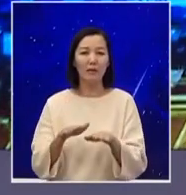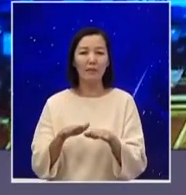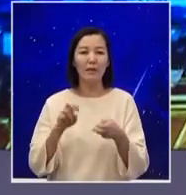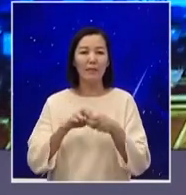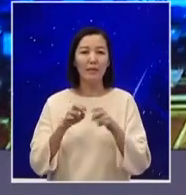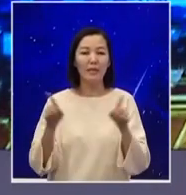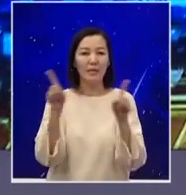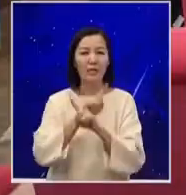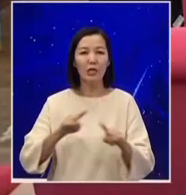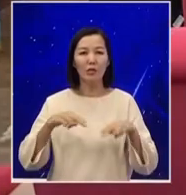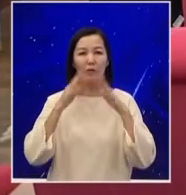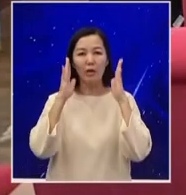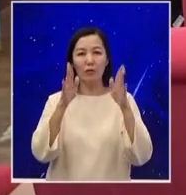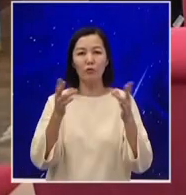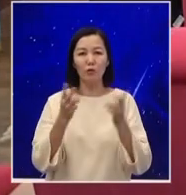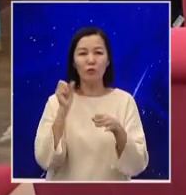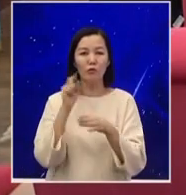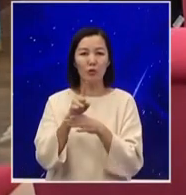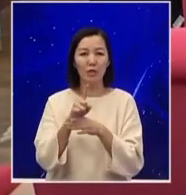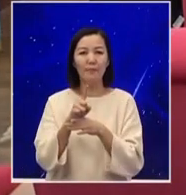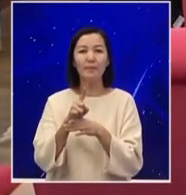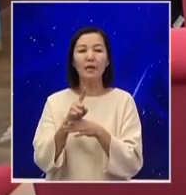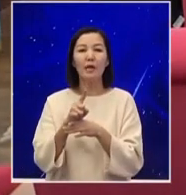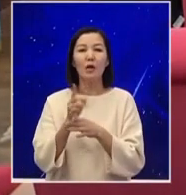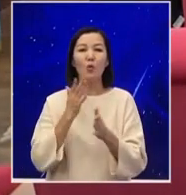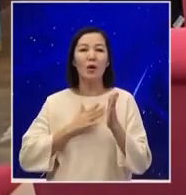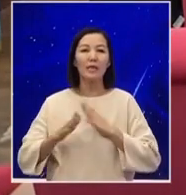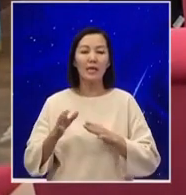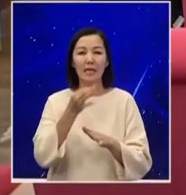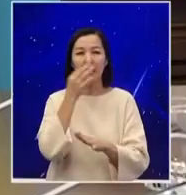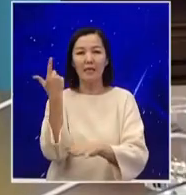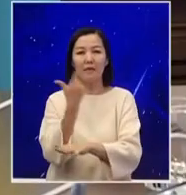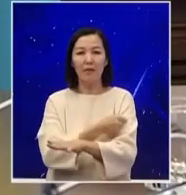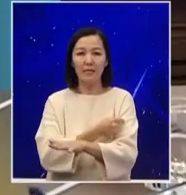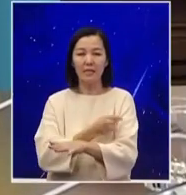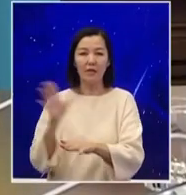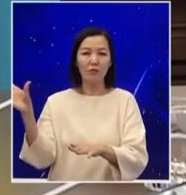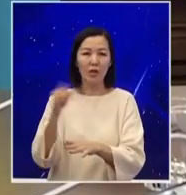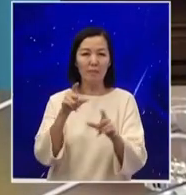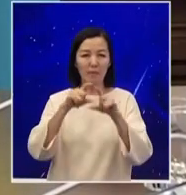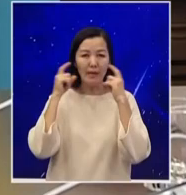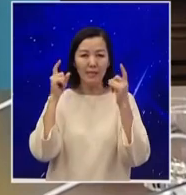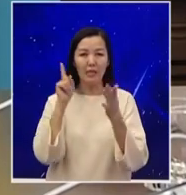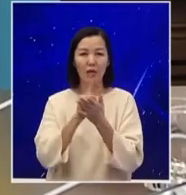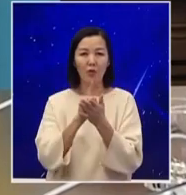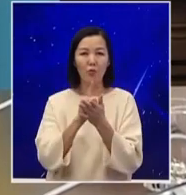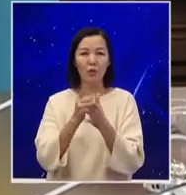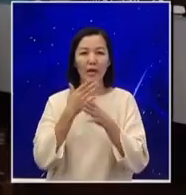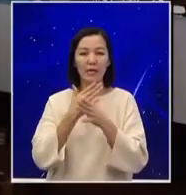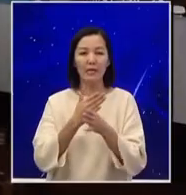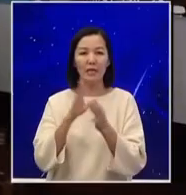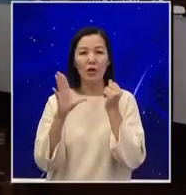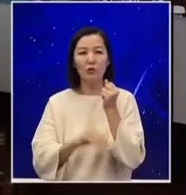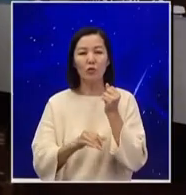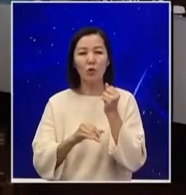қабылдап, мәселені ерекше бақылауда ұстауды жүктеді. Айта кетсек, бір қуанарлығы, ерте вакциналау жаппай маска тағу режимі